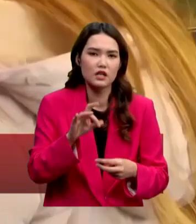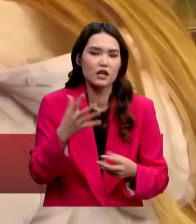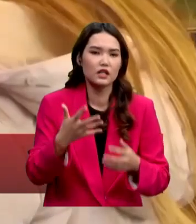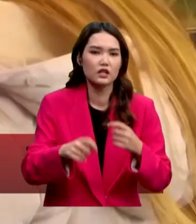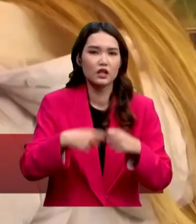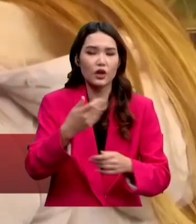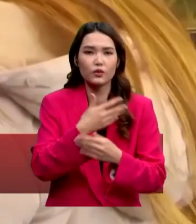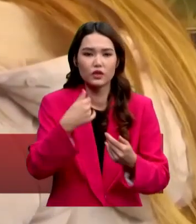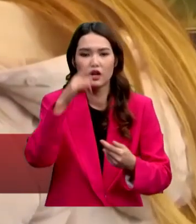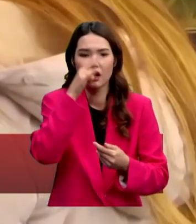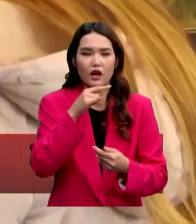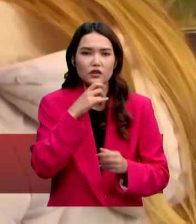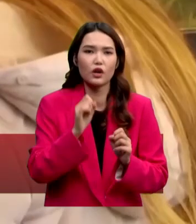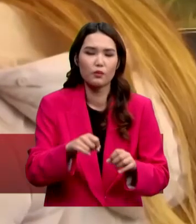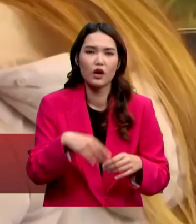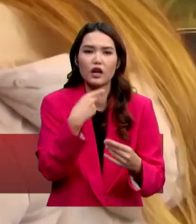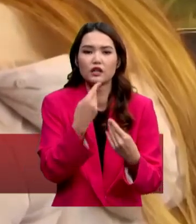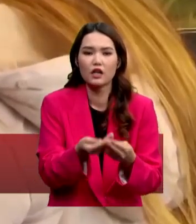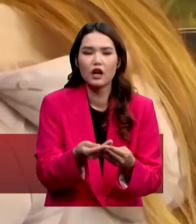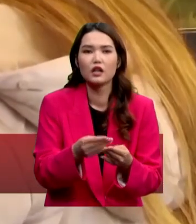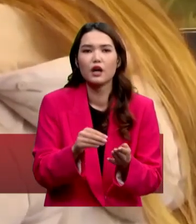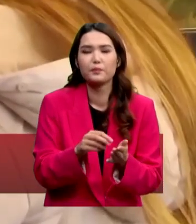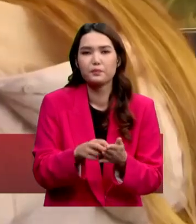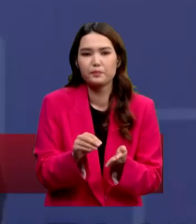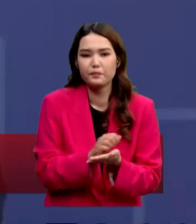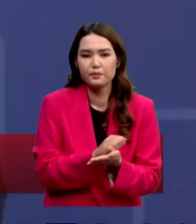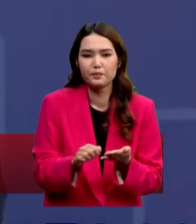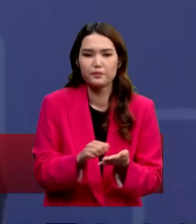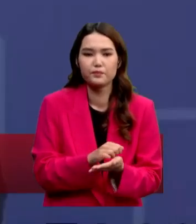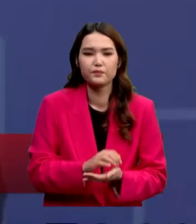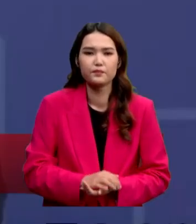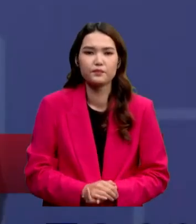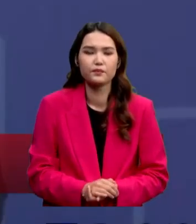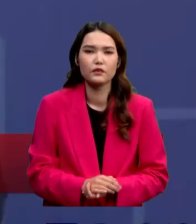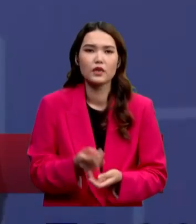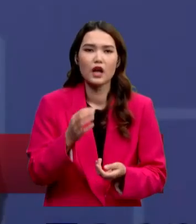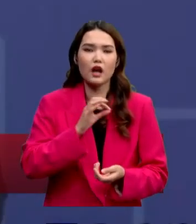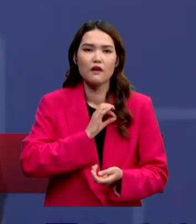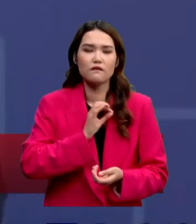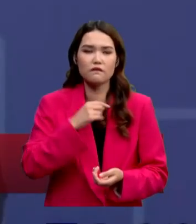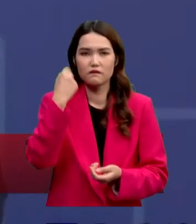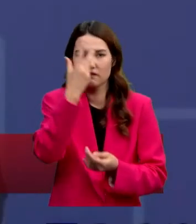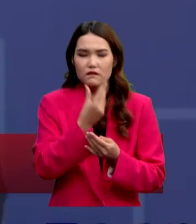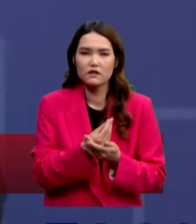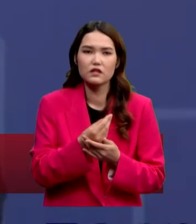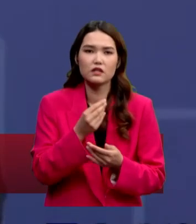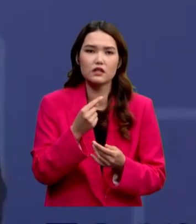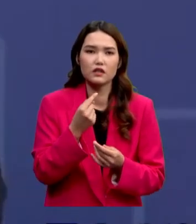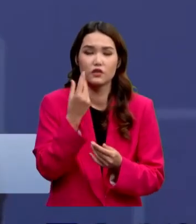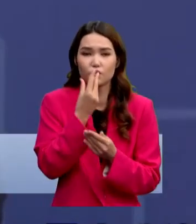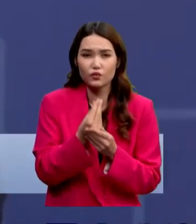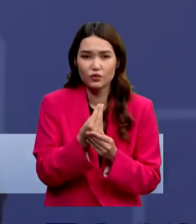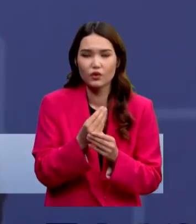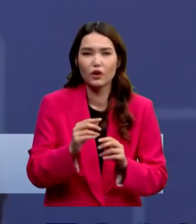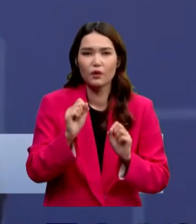нет, казахстанцам нужно предоставить пояснение в налоговый орган. Физические лица могут совершать и принимать мобильные